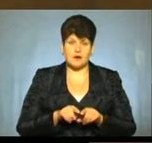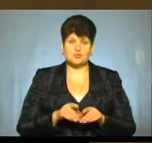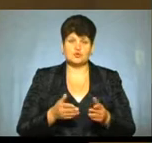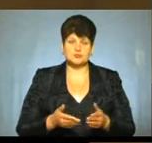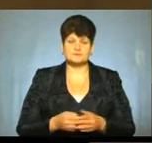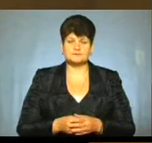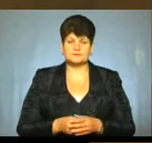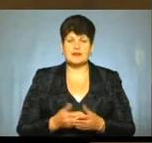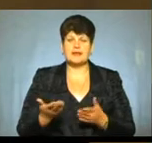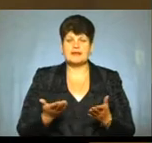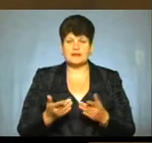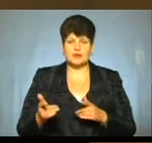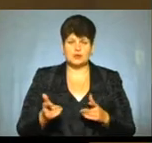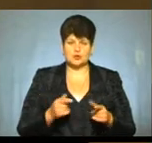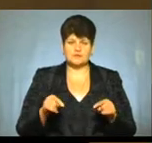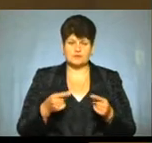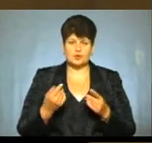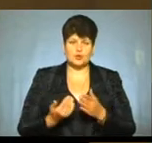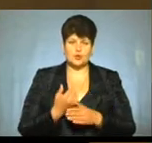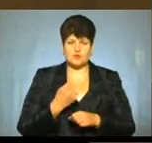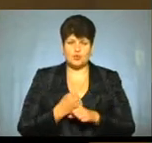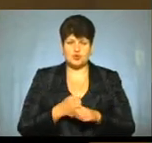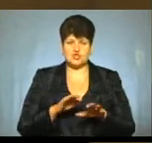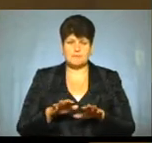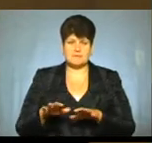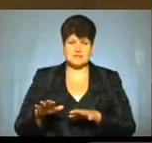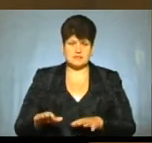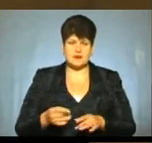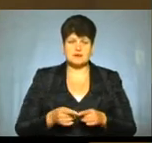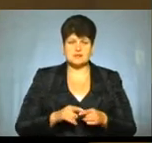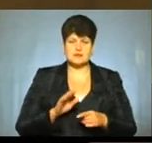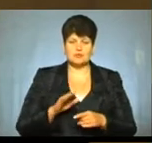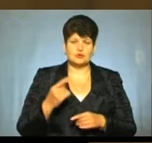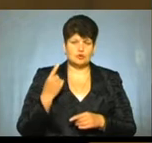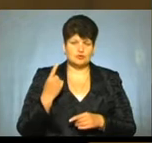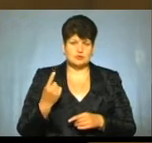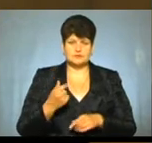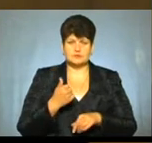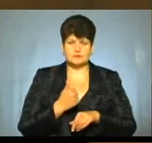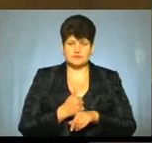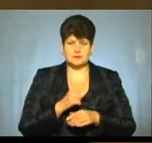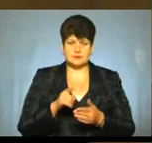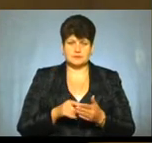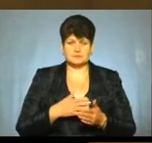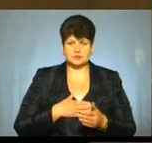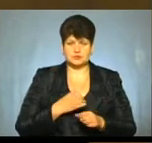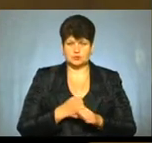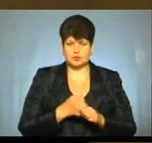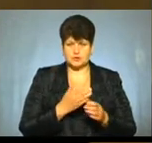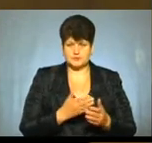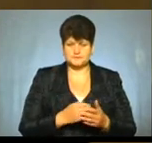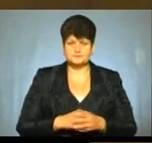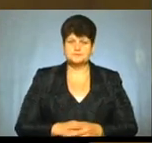також які готові створювати нові робочі місця. І це буде одним із пріоритетів в моїй роботі.